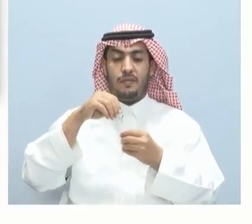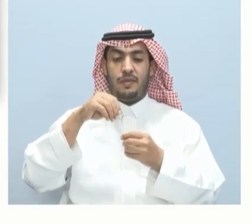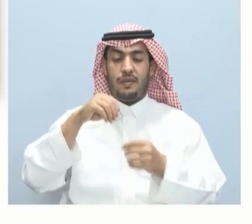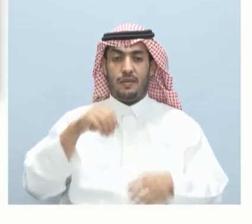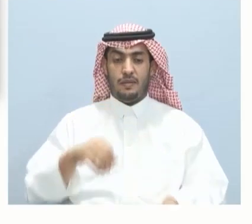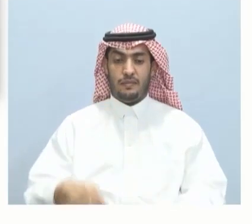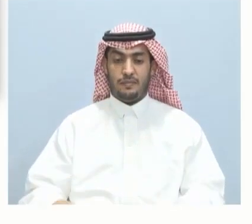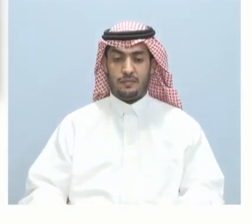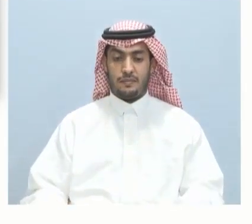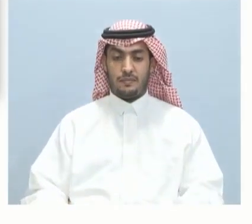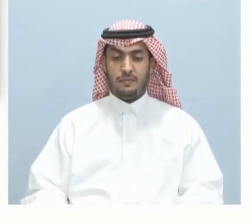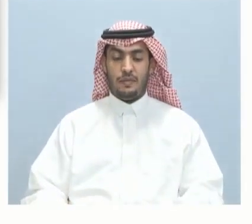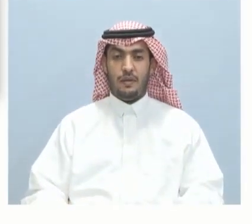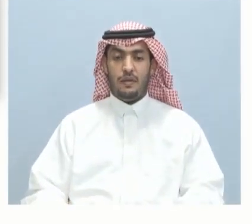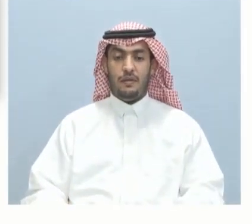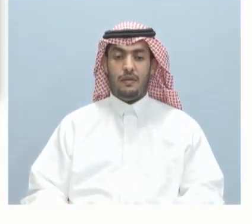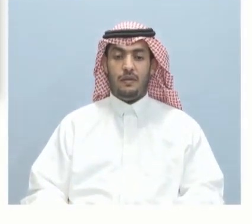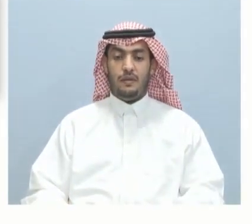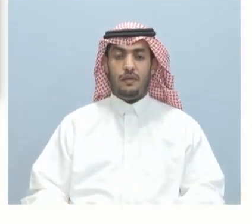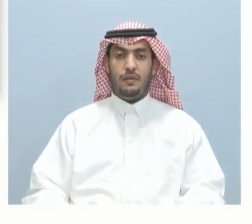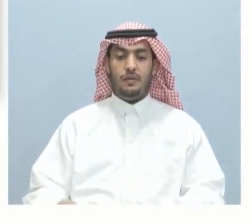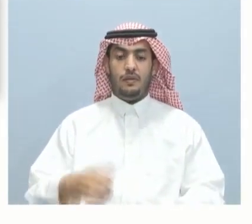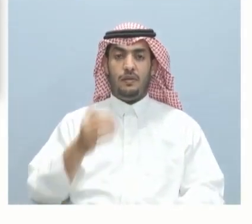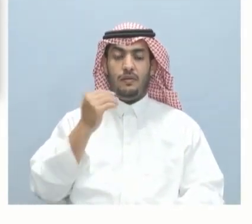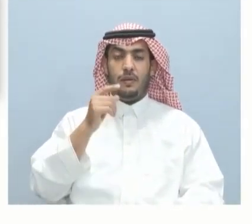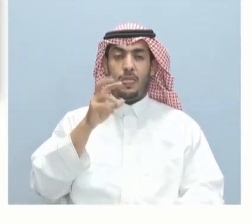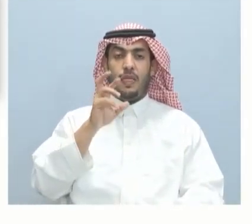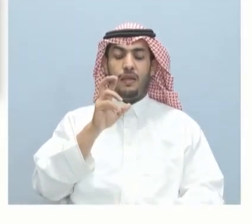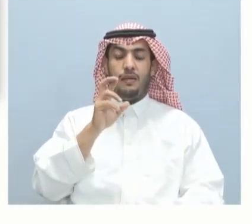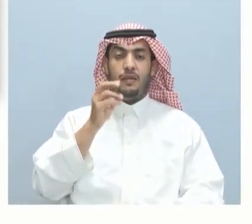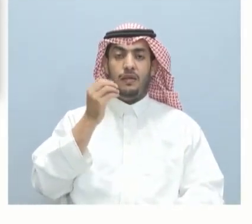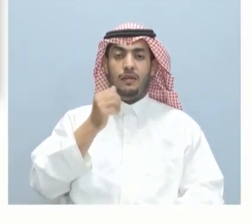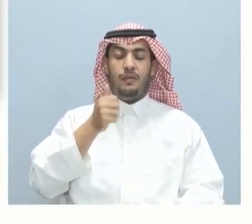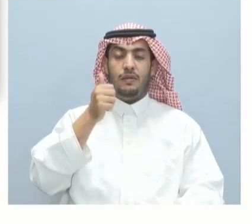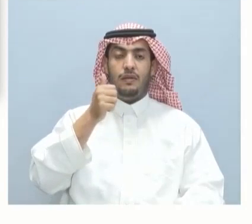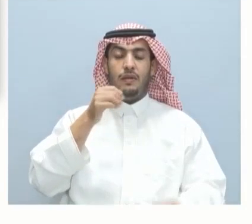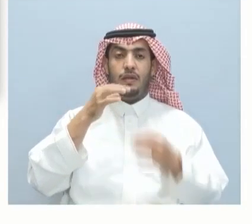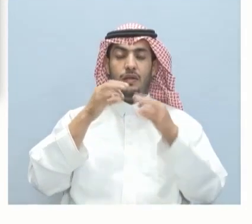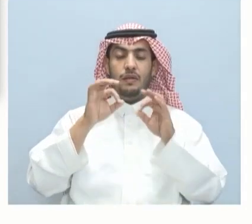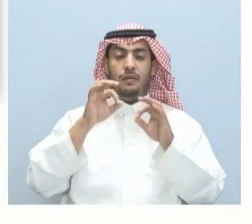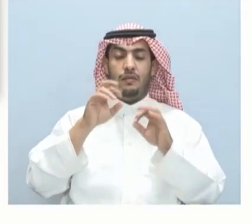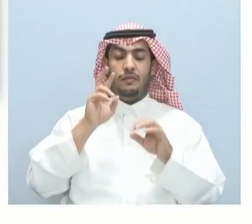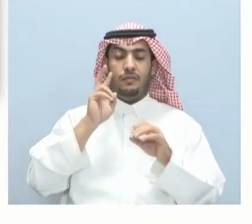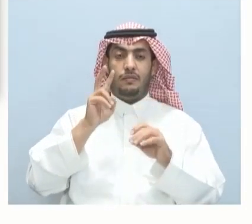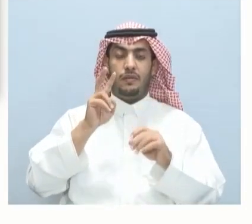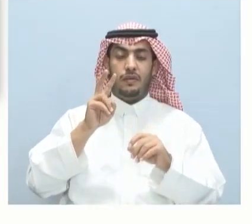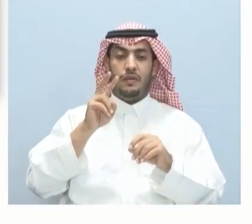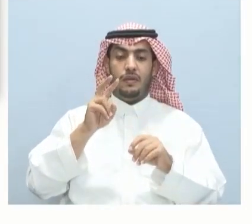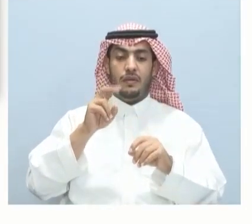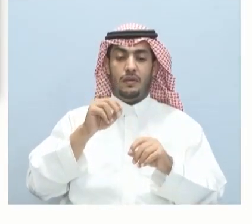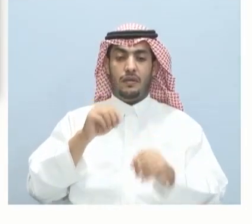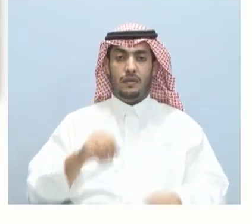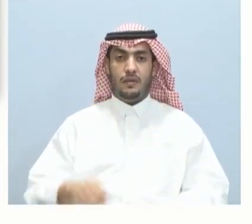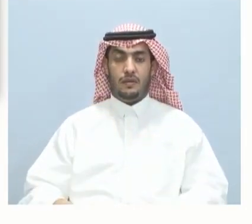اردت هذا الكلام اعوض بار مثلا اس بدلاله ار ال لاحظ ماذا كتبت